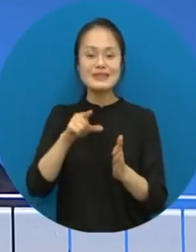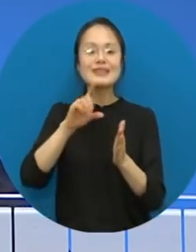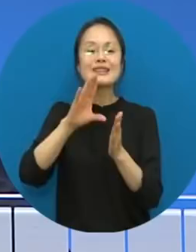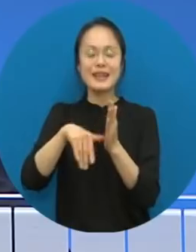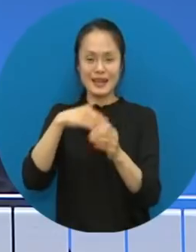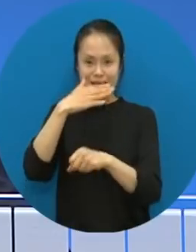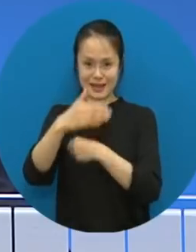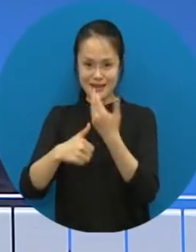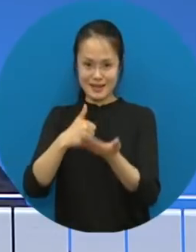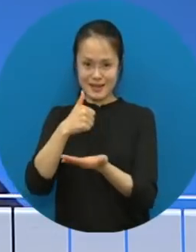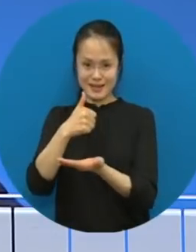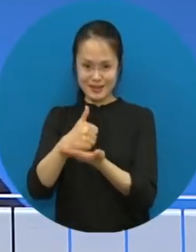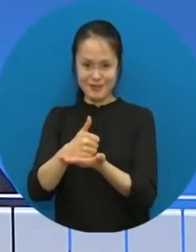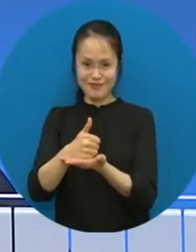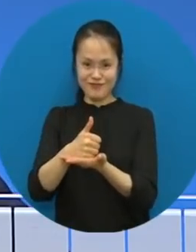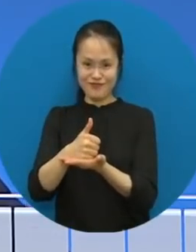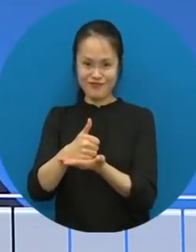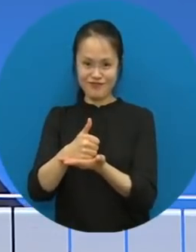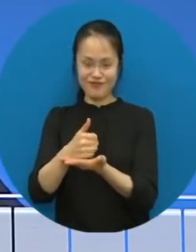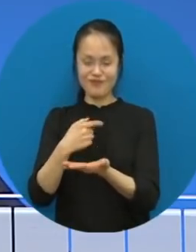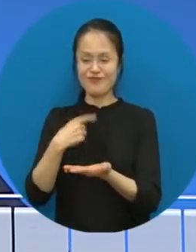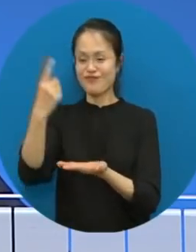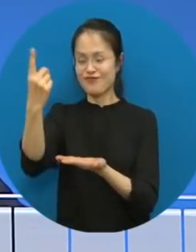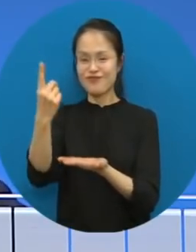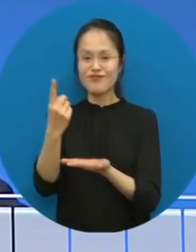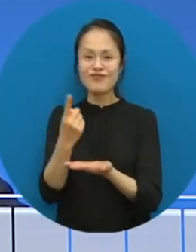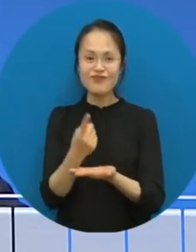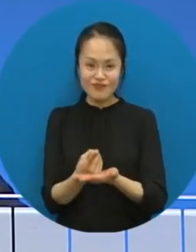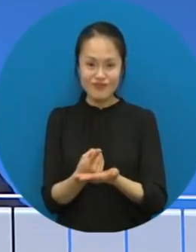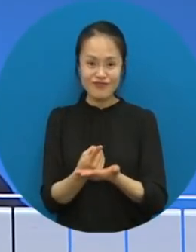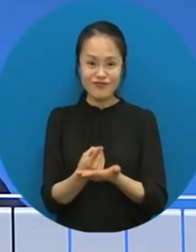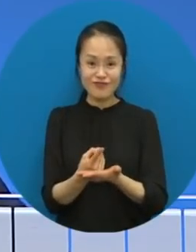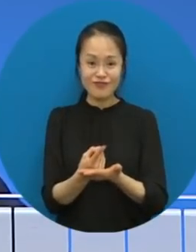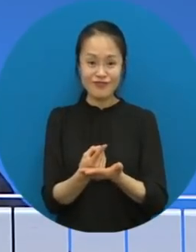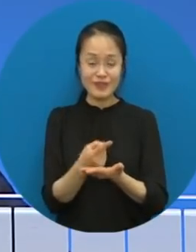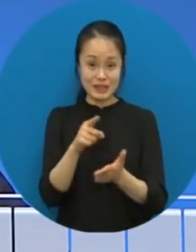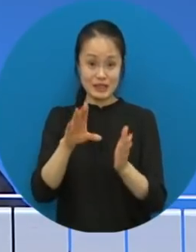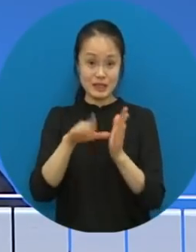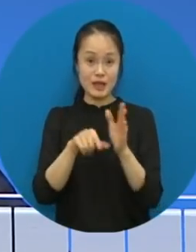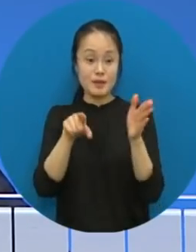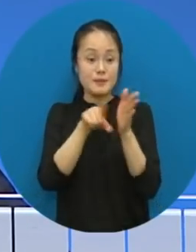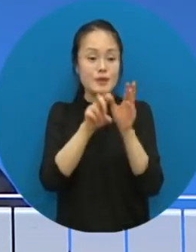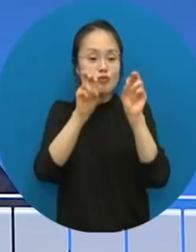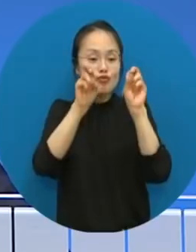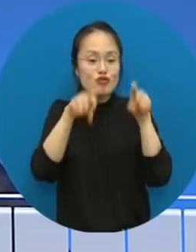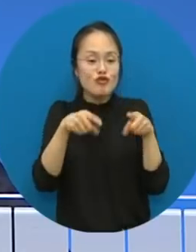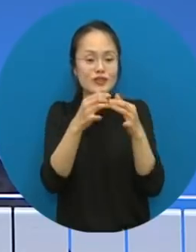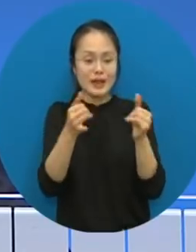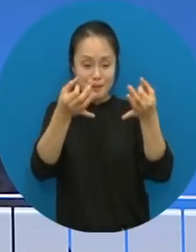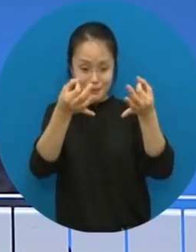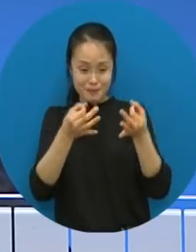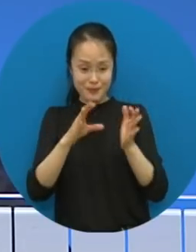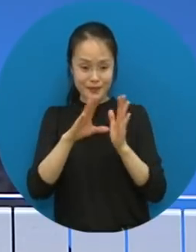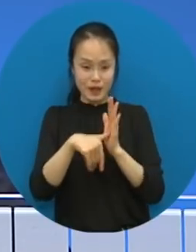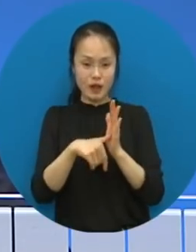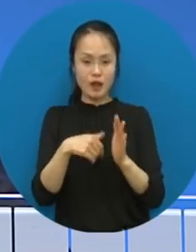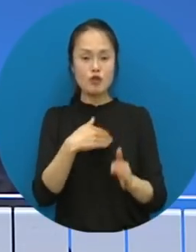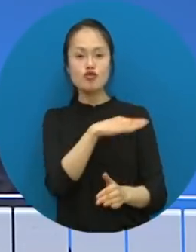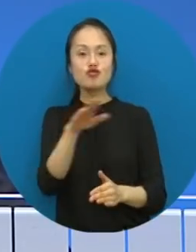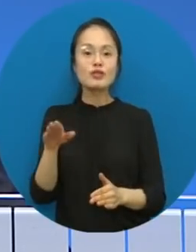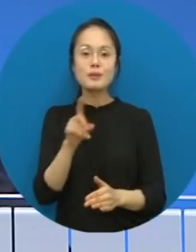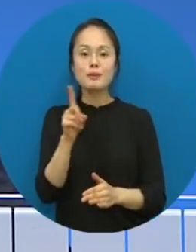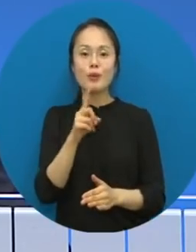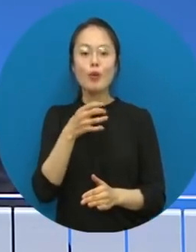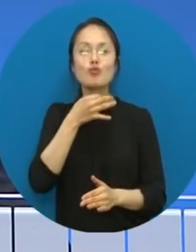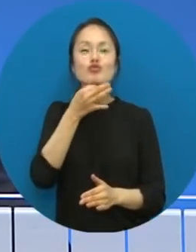그럴 때 하나님을 안 믿는 사람들이 우리를 보고 증인들이라 부르는 겁니다. 증인들은 우리가 뭘 한 게